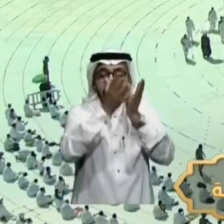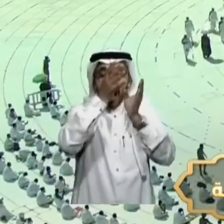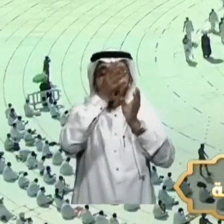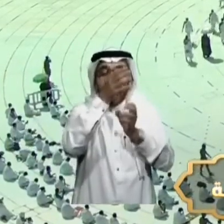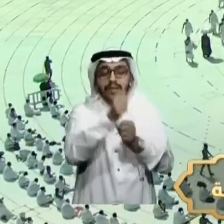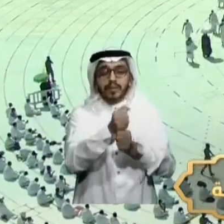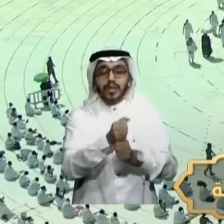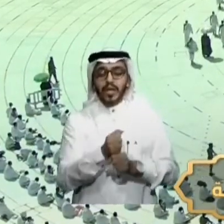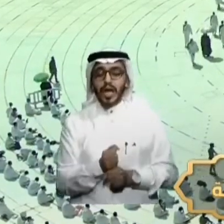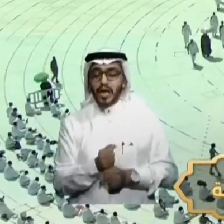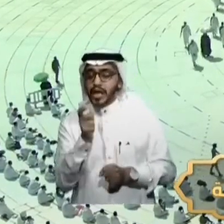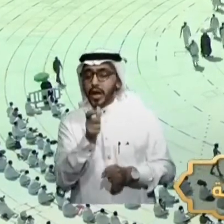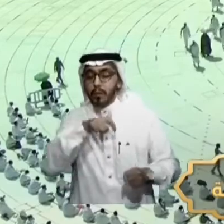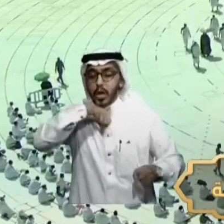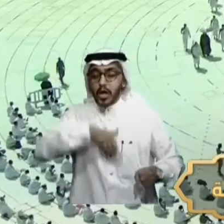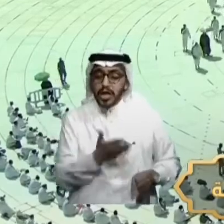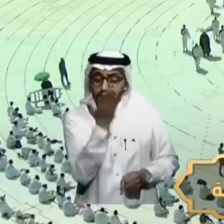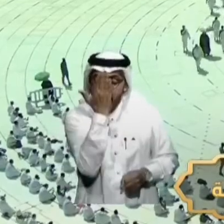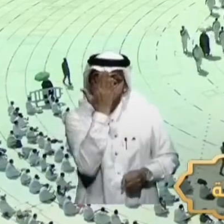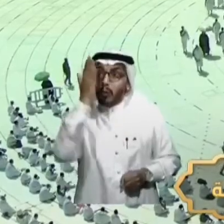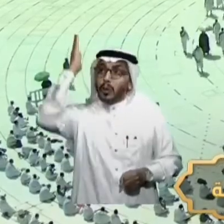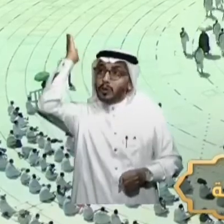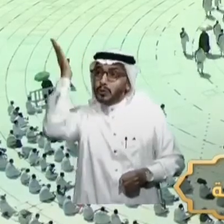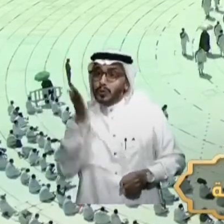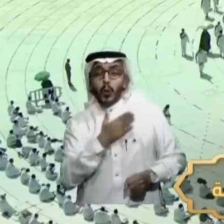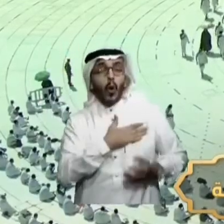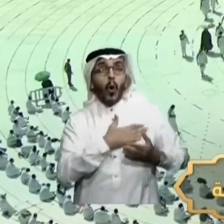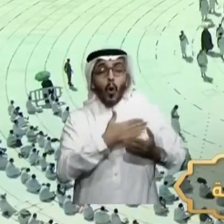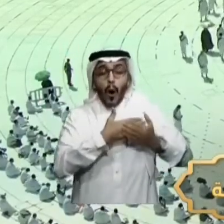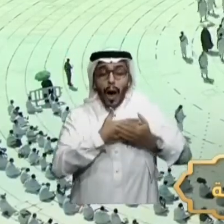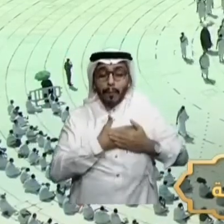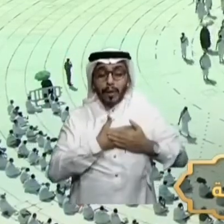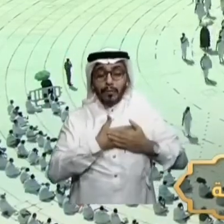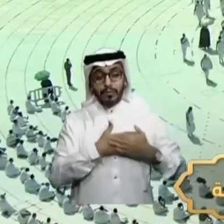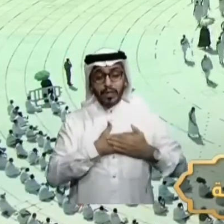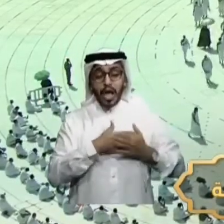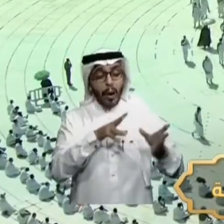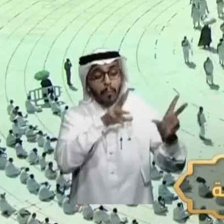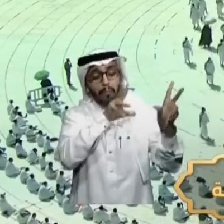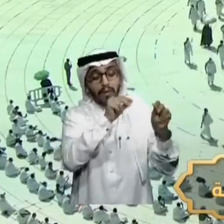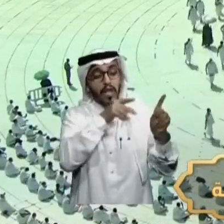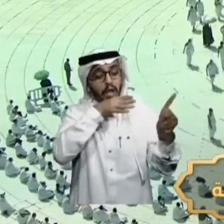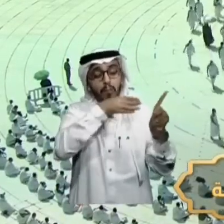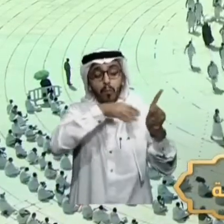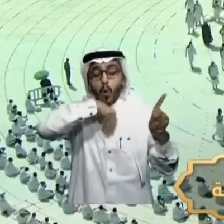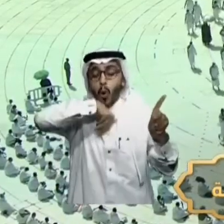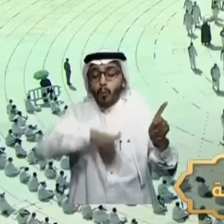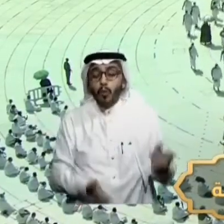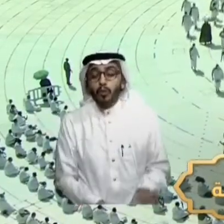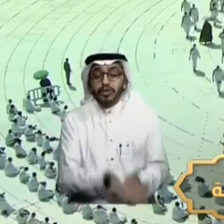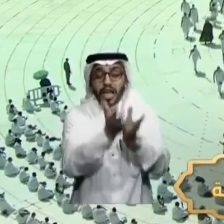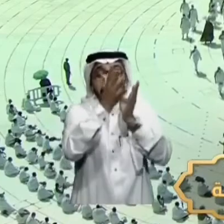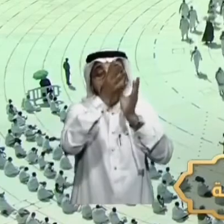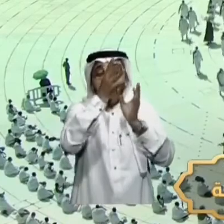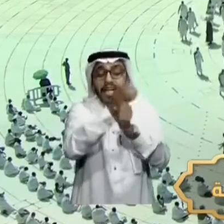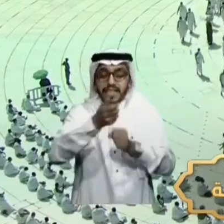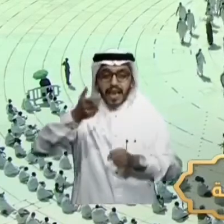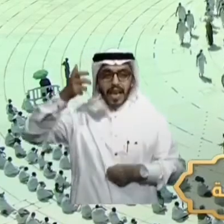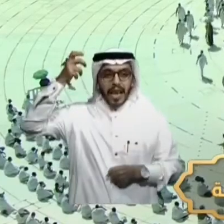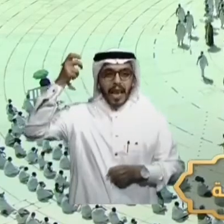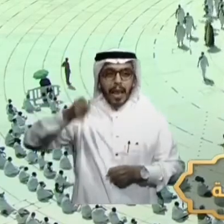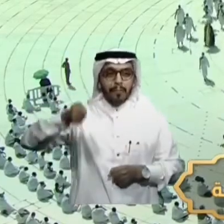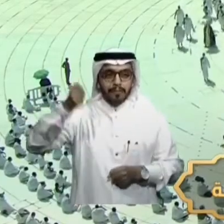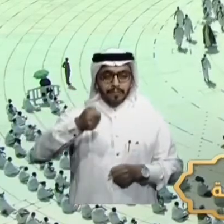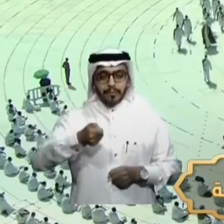الأصفياء نبينا وسيدنا وحبيبنا وقدوتنا محمدٍ صلى الله عليه